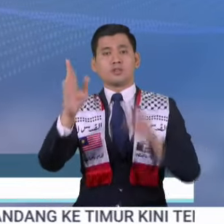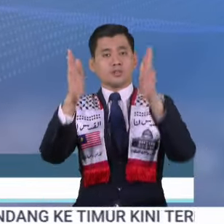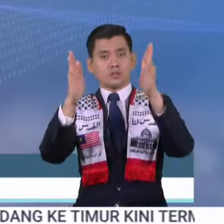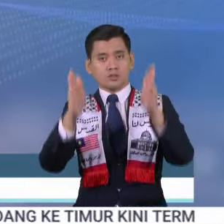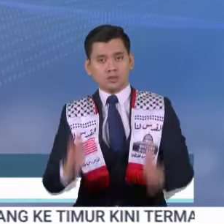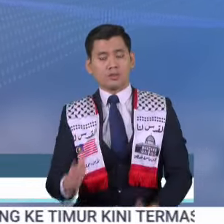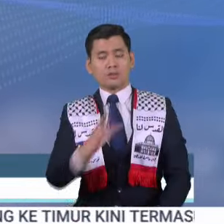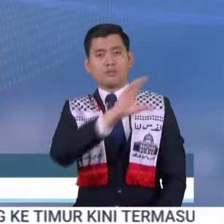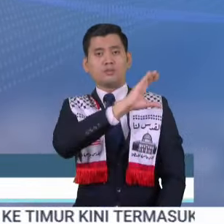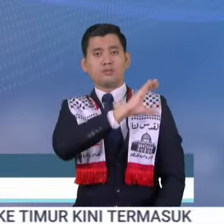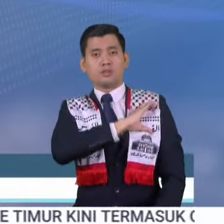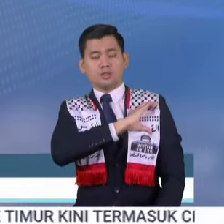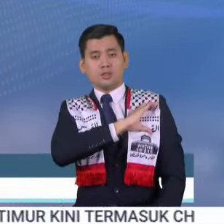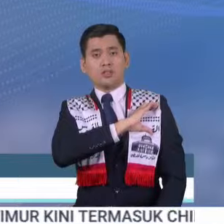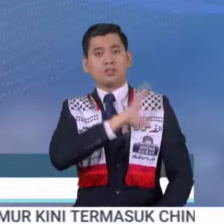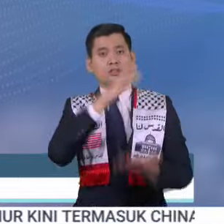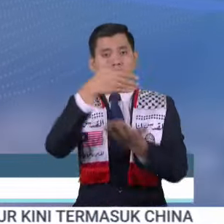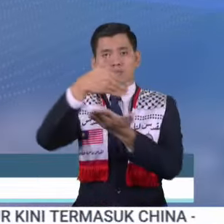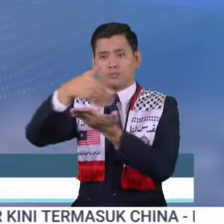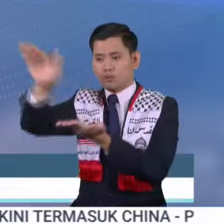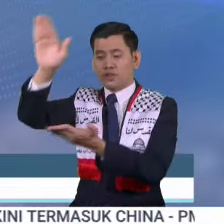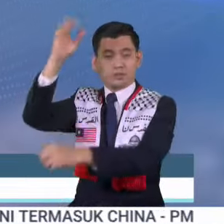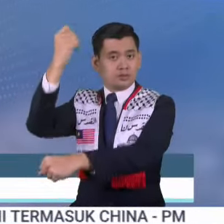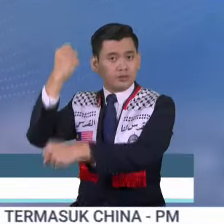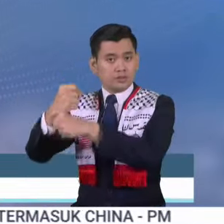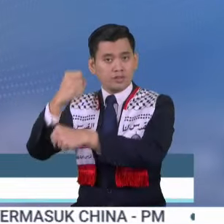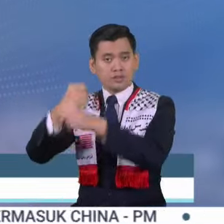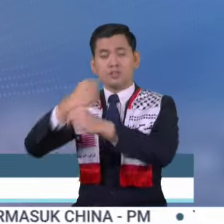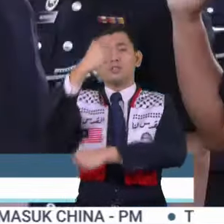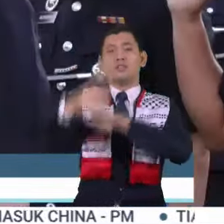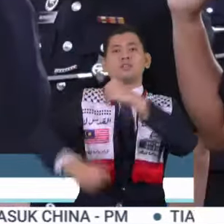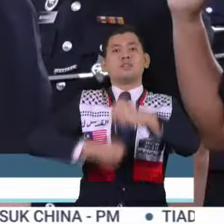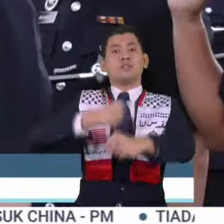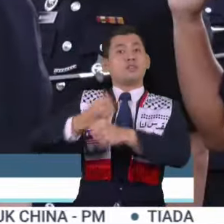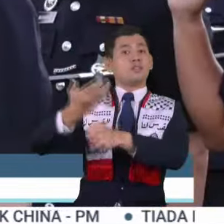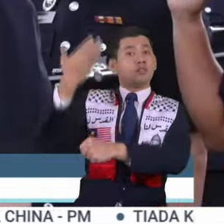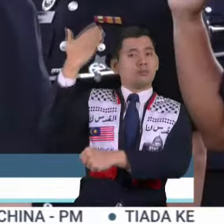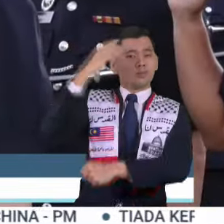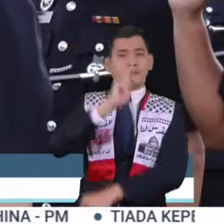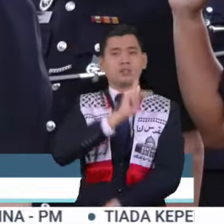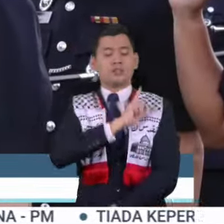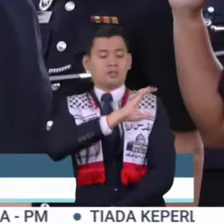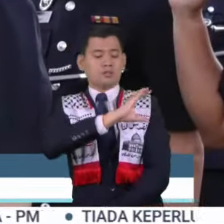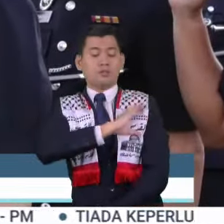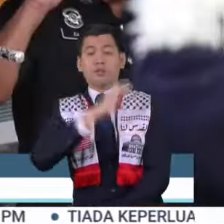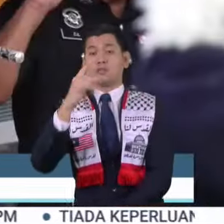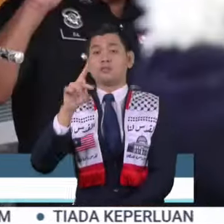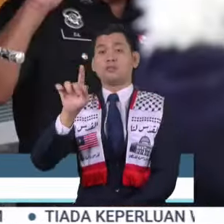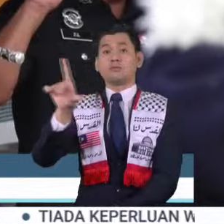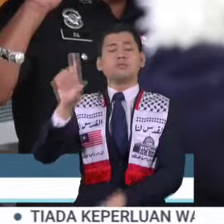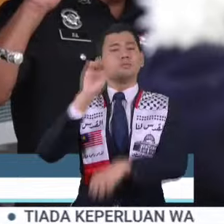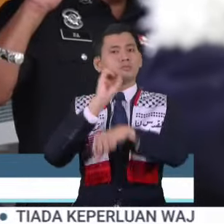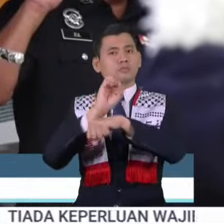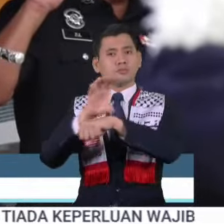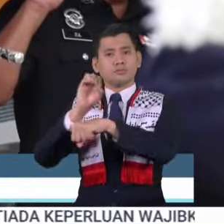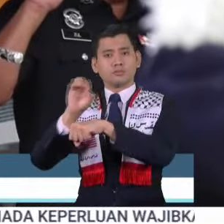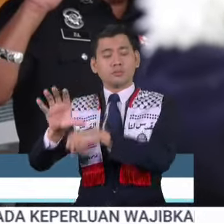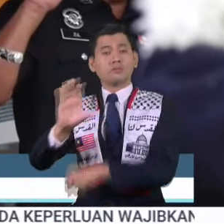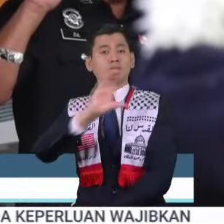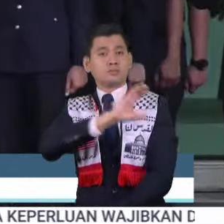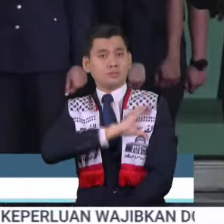dan anggota polis yang dibuang kerja tahun lepas ketua polis Kuala Lumpur Datuk Alauddin Abdul Majid sehubungan itu menasihatkan